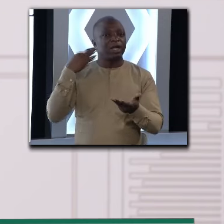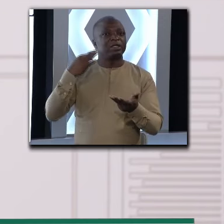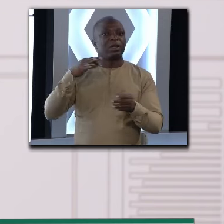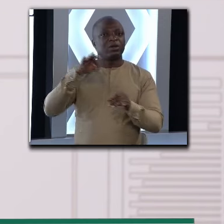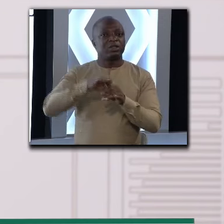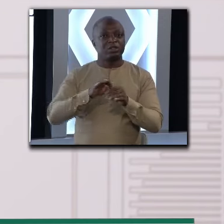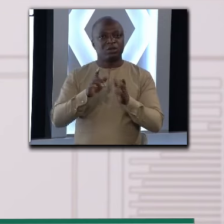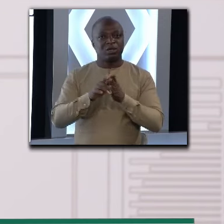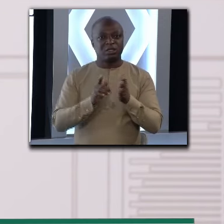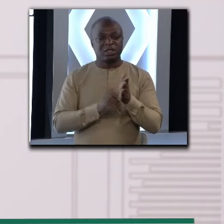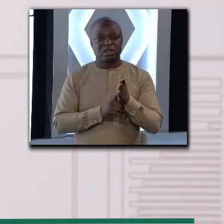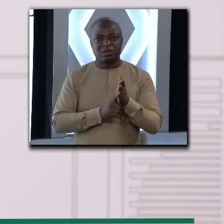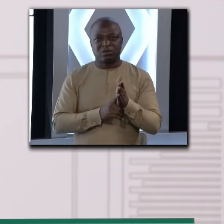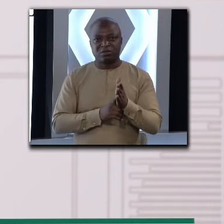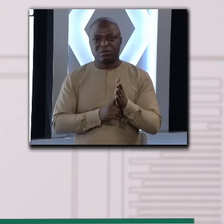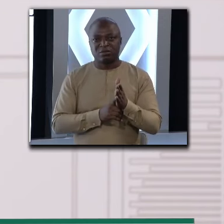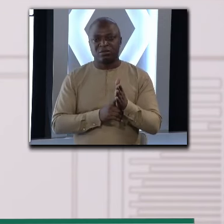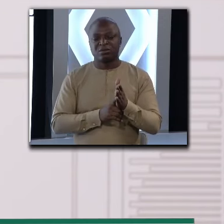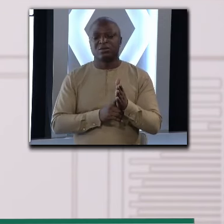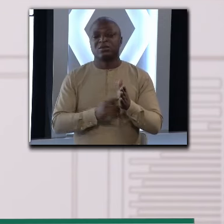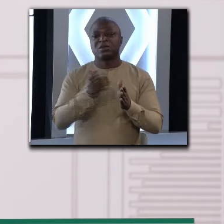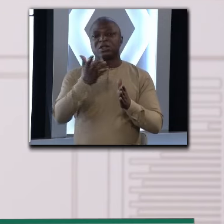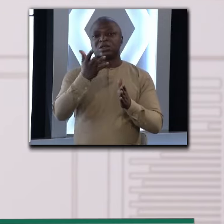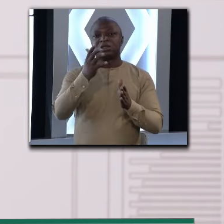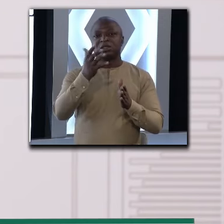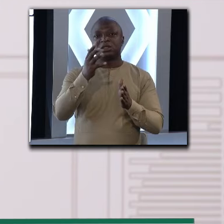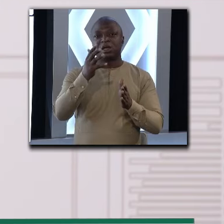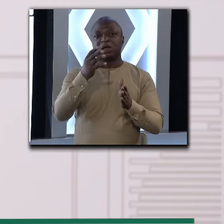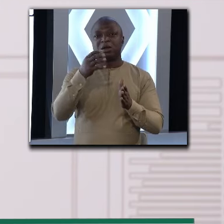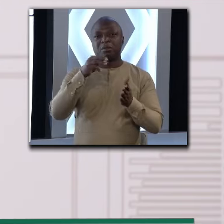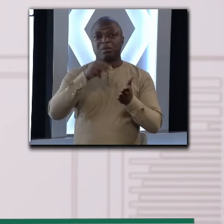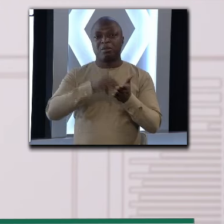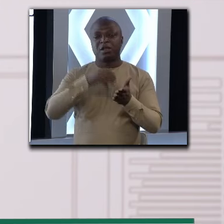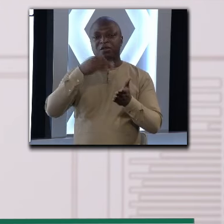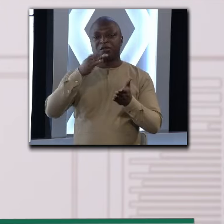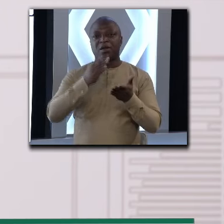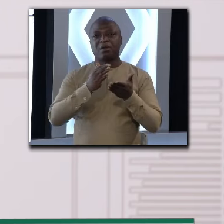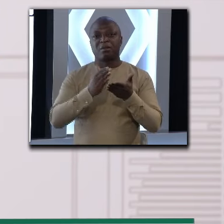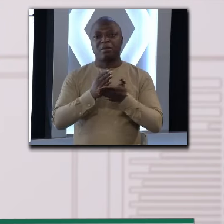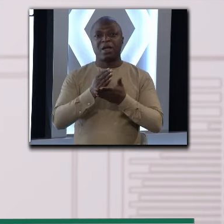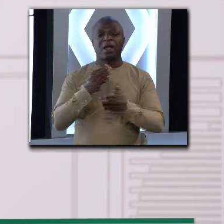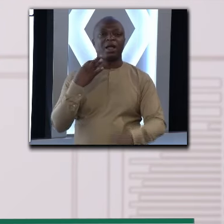élections législatives, 500 000 francs CFA par candidat.